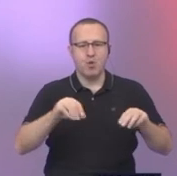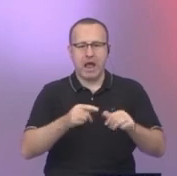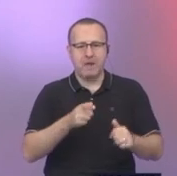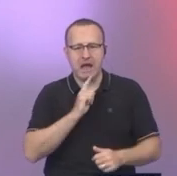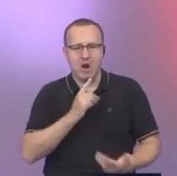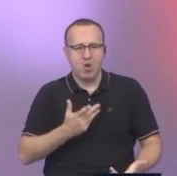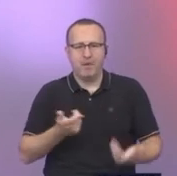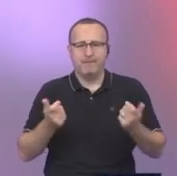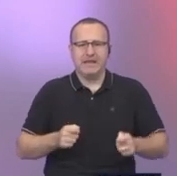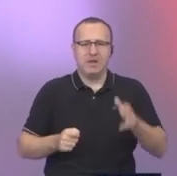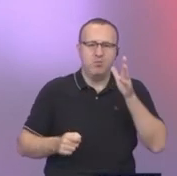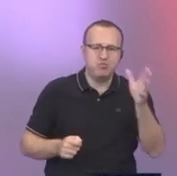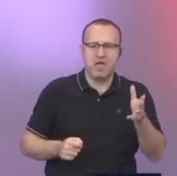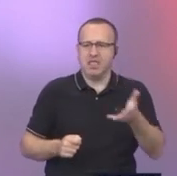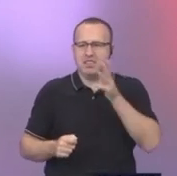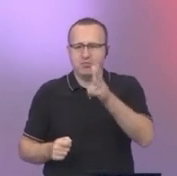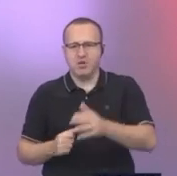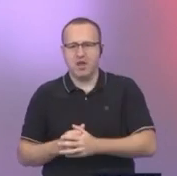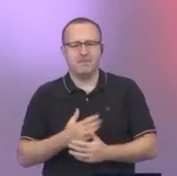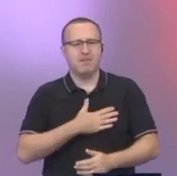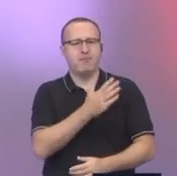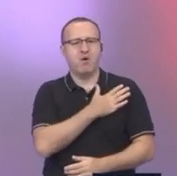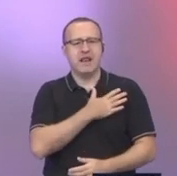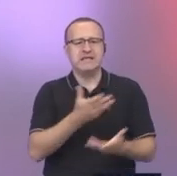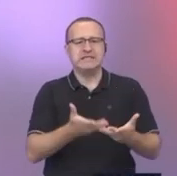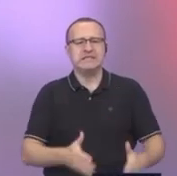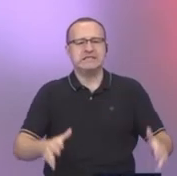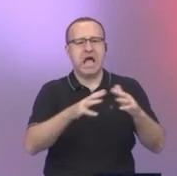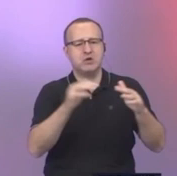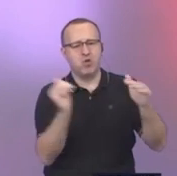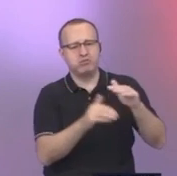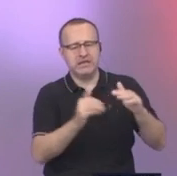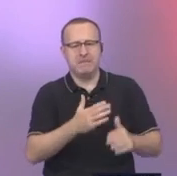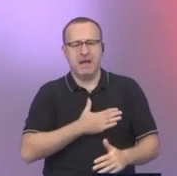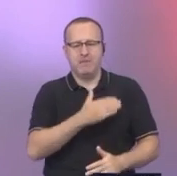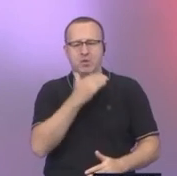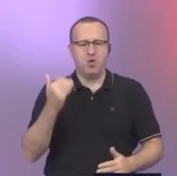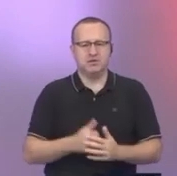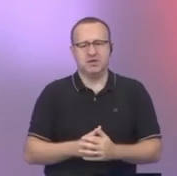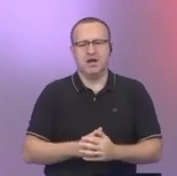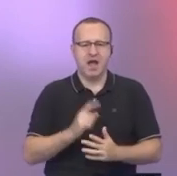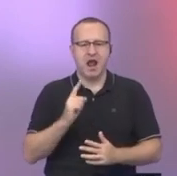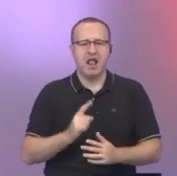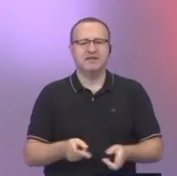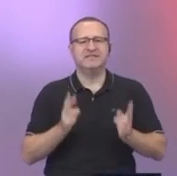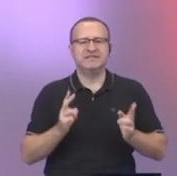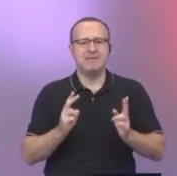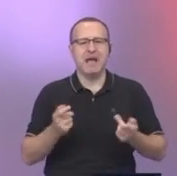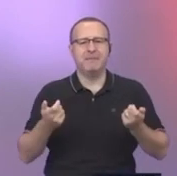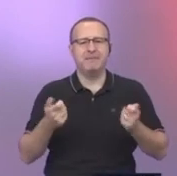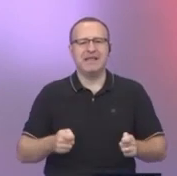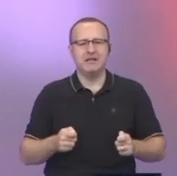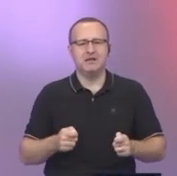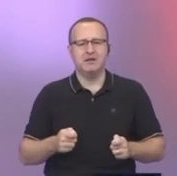plyn, či nebude plyn, pretože chváliť sa s tým, že máme zásobníky, to je tak fajn, ale len vtedy, keď ide v rúre aj v zime na plné pecky plyn z Ruska